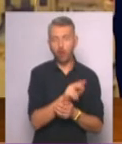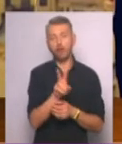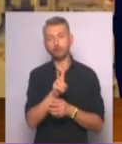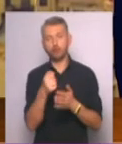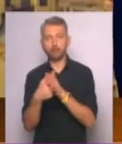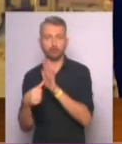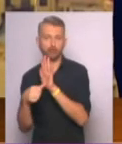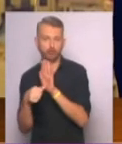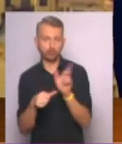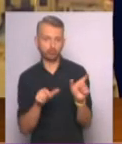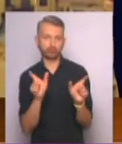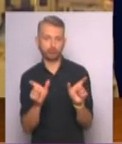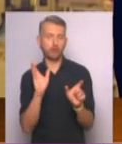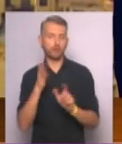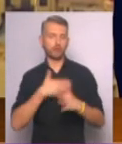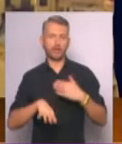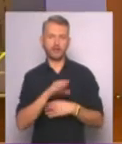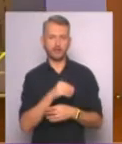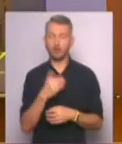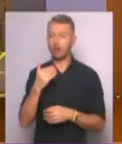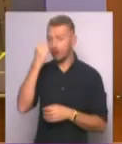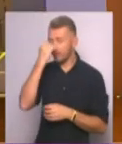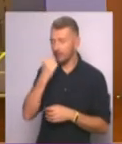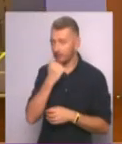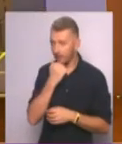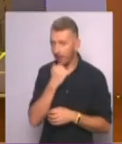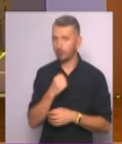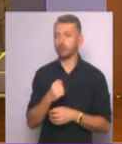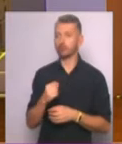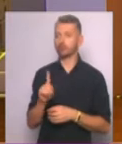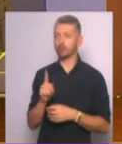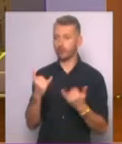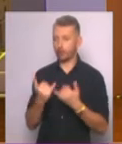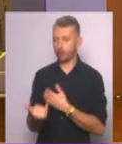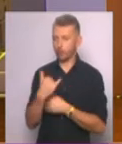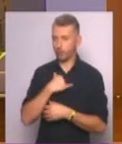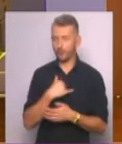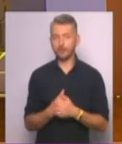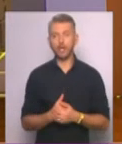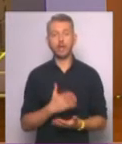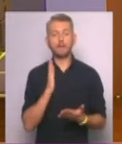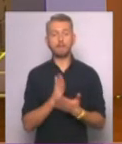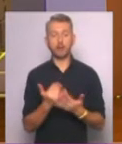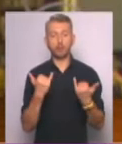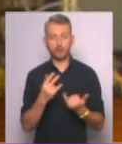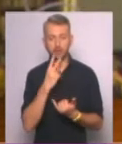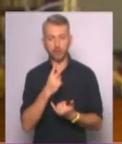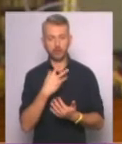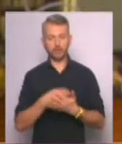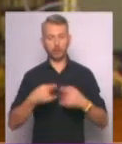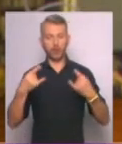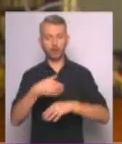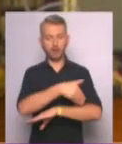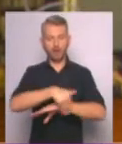6. Буду рада всім. Так, дуже дякую. Вам дуже дякую за розмову, дуже дякую, що ви сьогодні до нас завітали. Прямо зараз ви бачите на ваших екранах